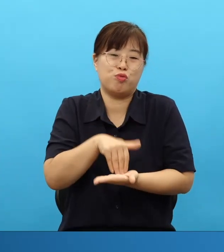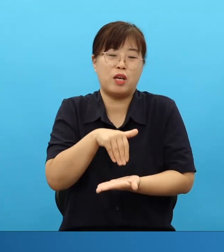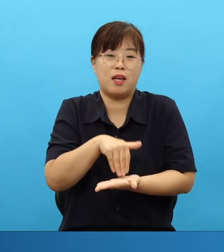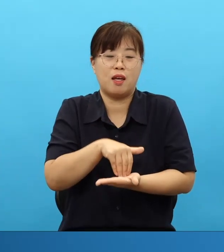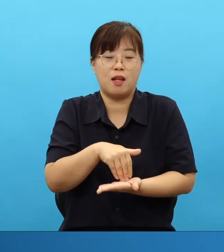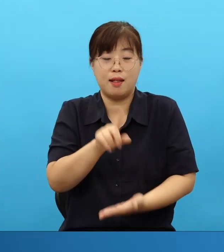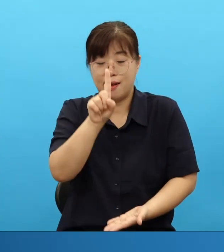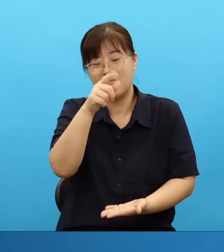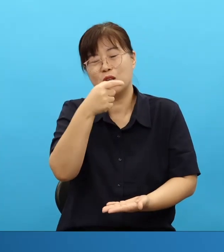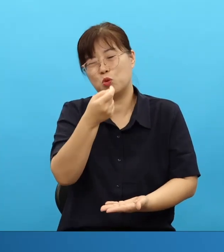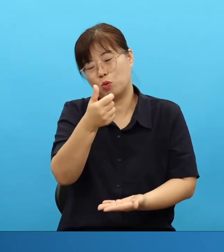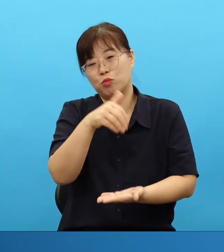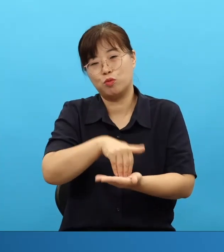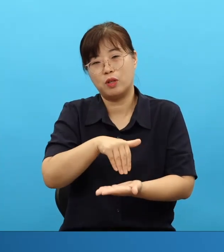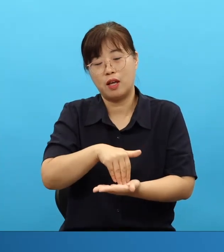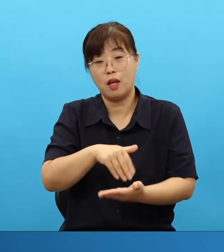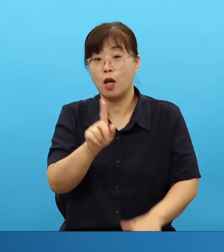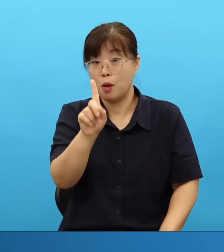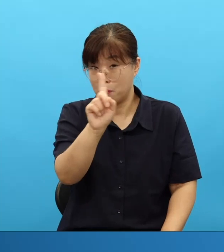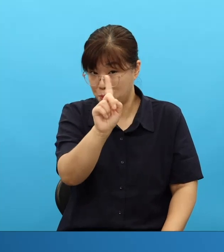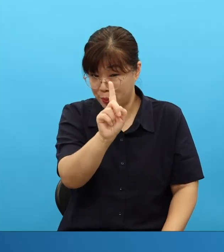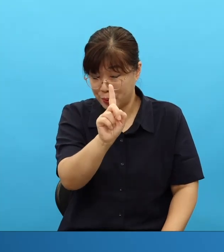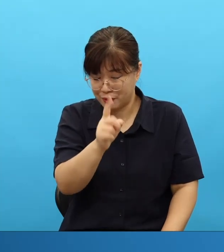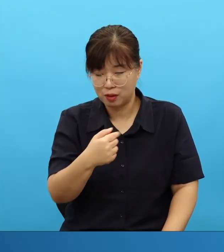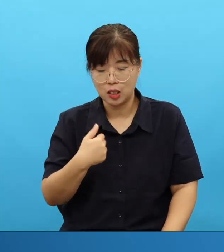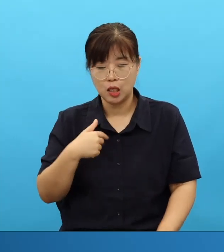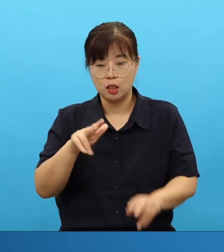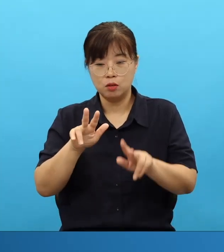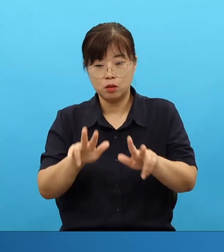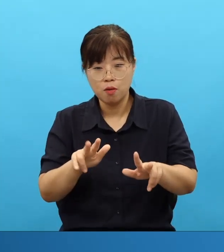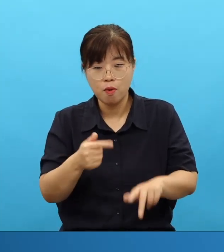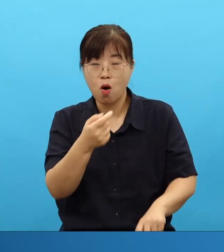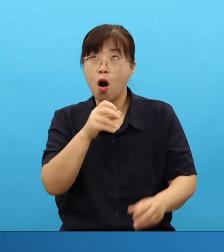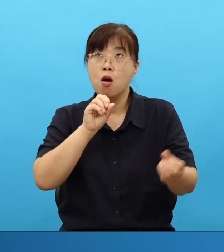예상을 못하고 준비를 많이